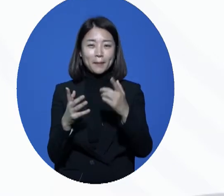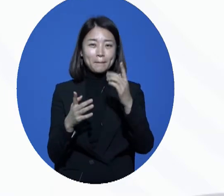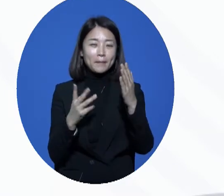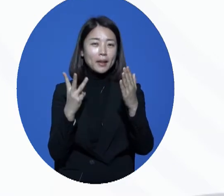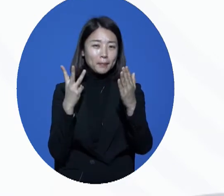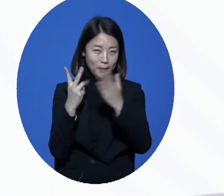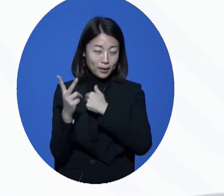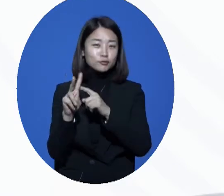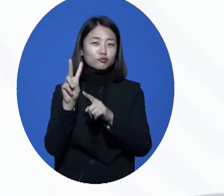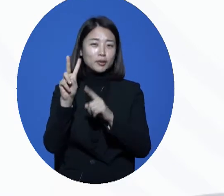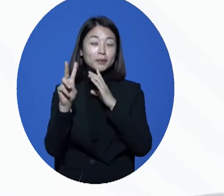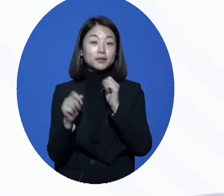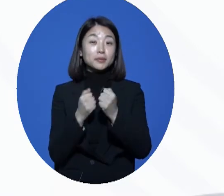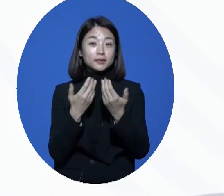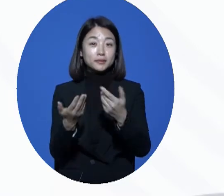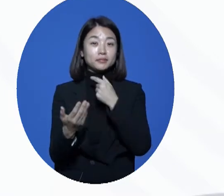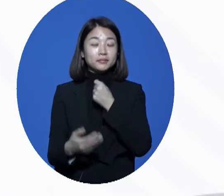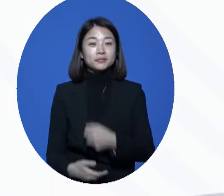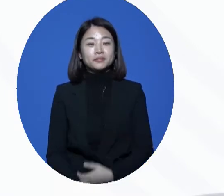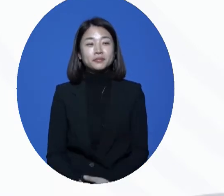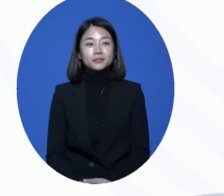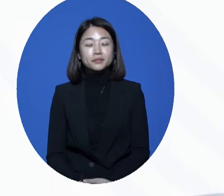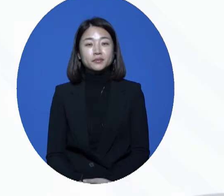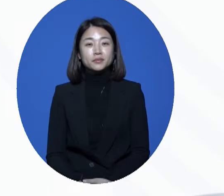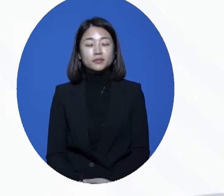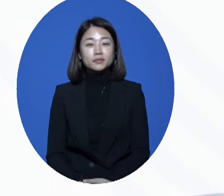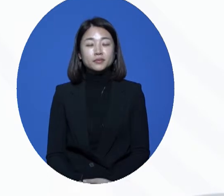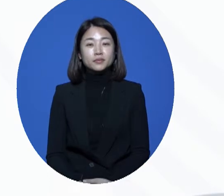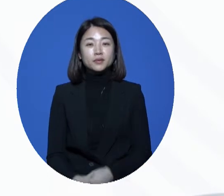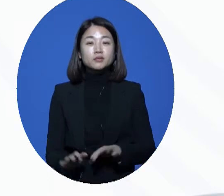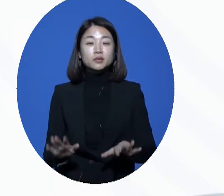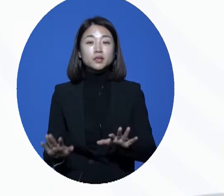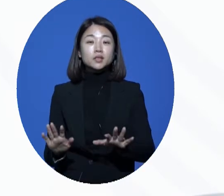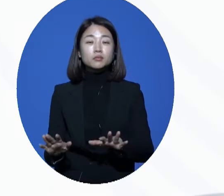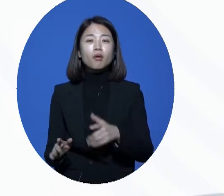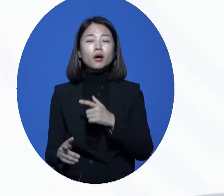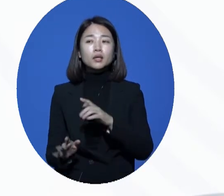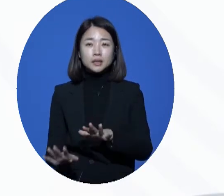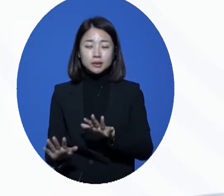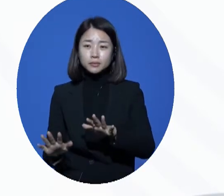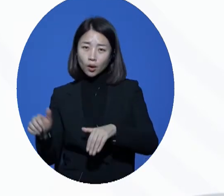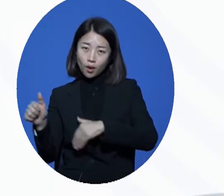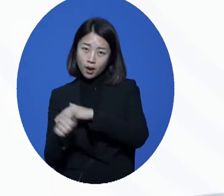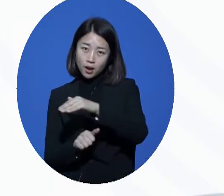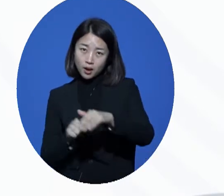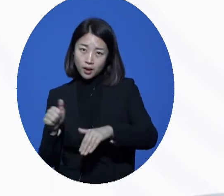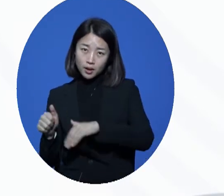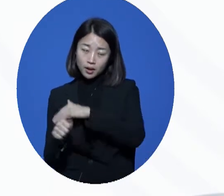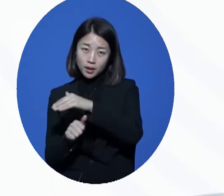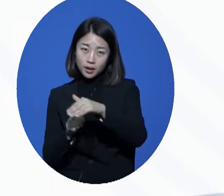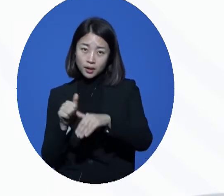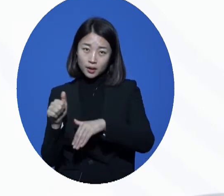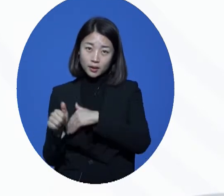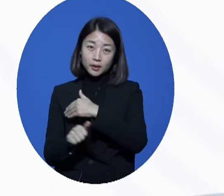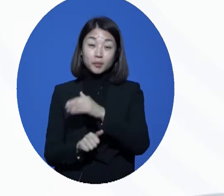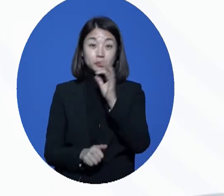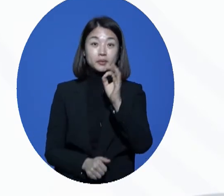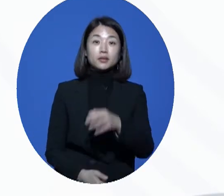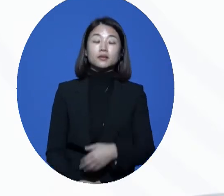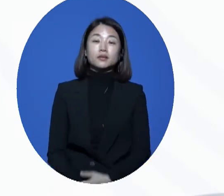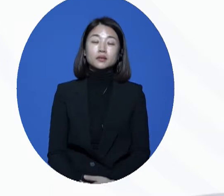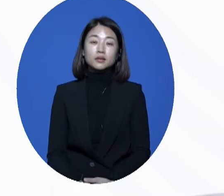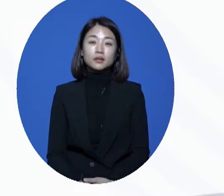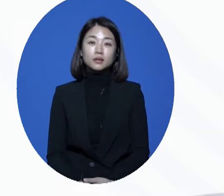주로 말씀드리려고 하는 것은 지금 우리가 경험하고 있는 것이 무엇인가에 대해서 같이 생각을 해보려고